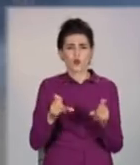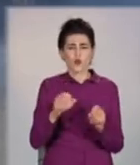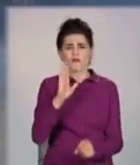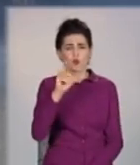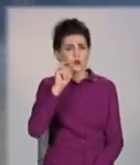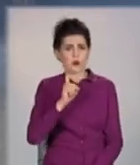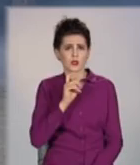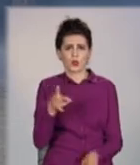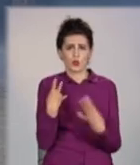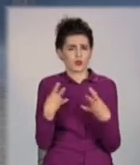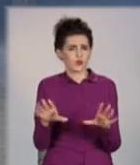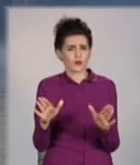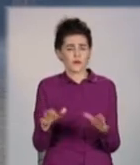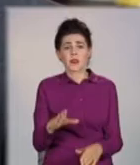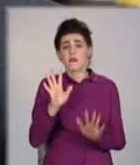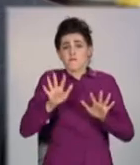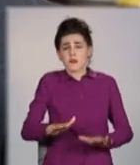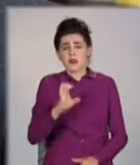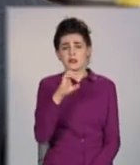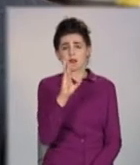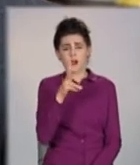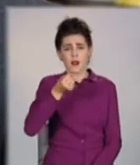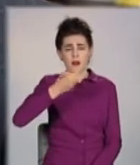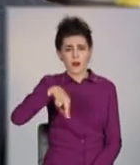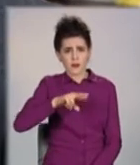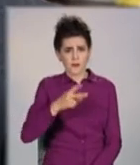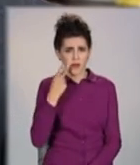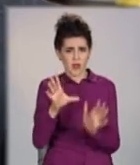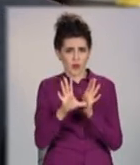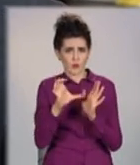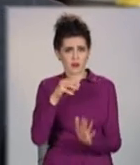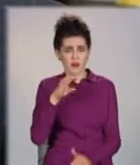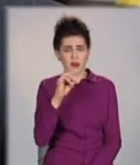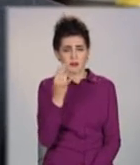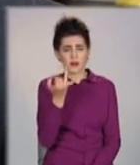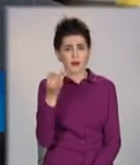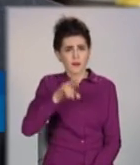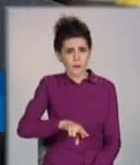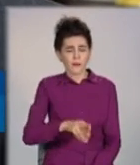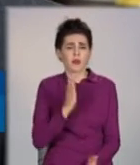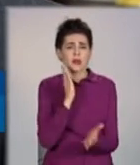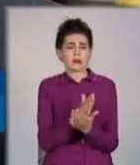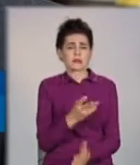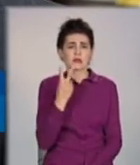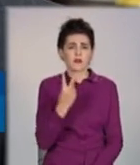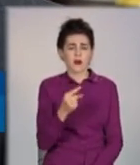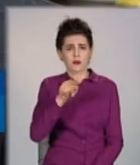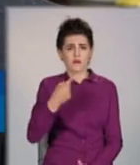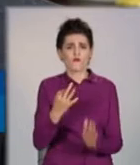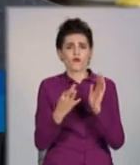стало непотрібним. На складах теплових електростанцій зараз знаходиться